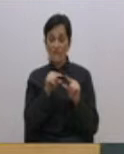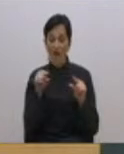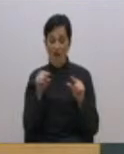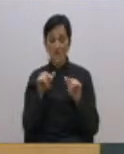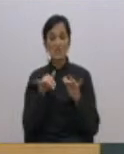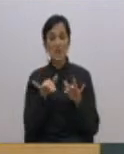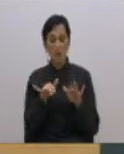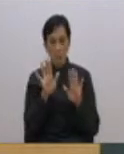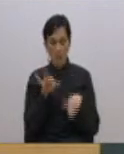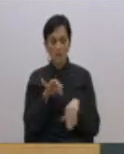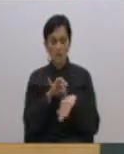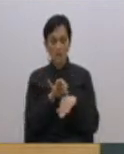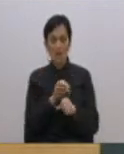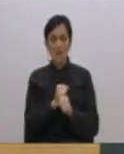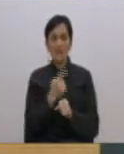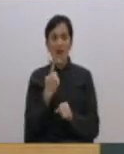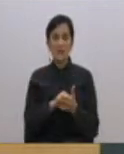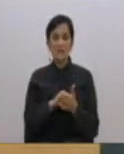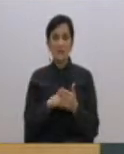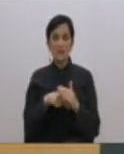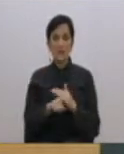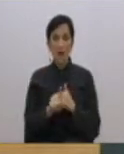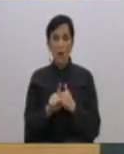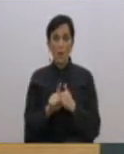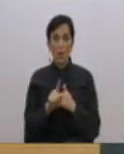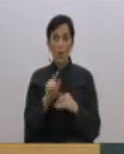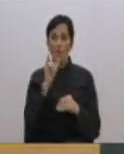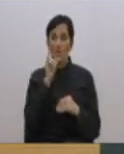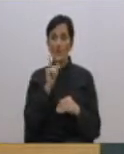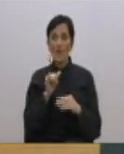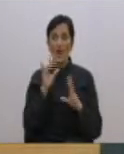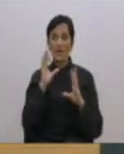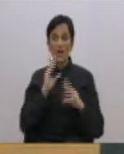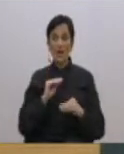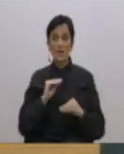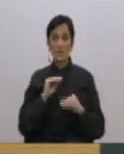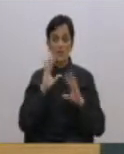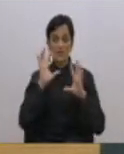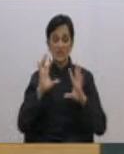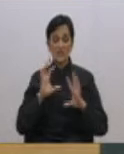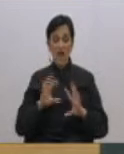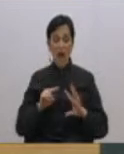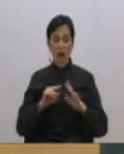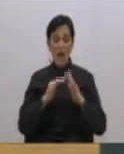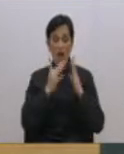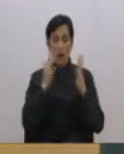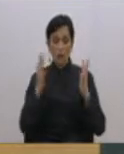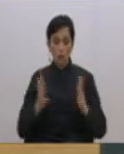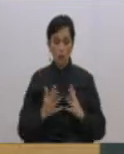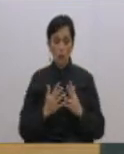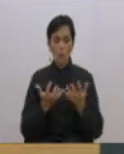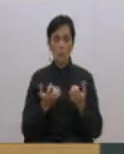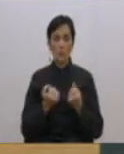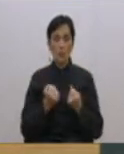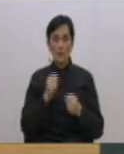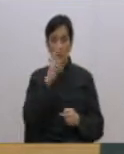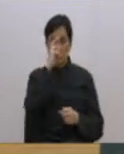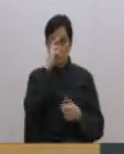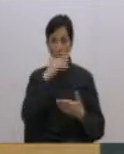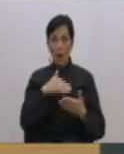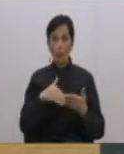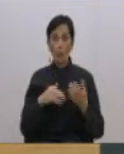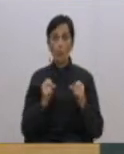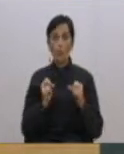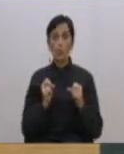se zeuda. Eti mi se zis gamo. Vinaidan, vei reslebo da, teli, am sa canon deblo masivi smireba, sa hemci pe usap